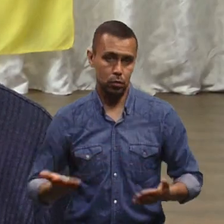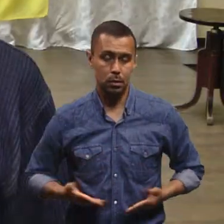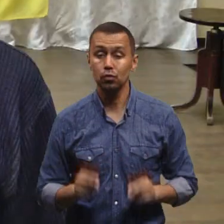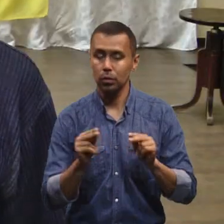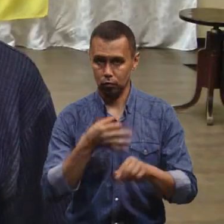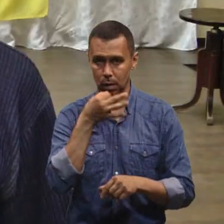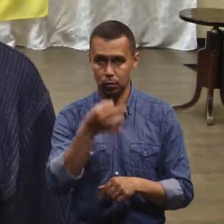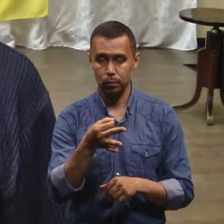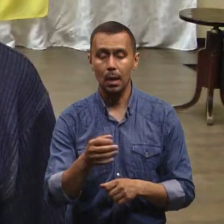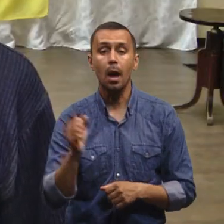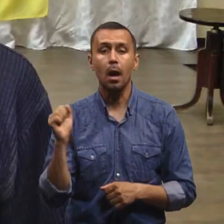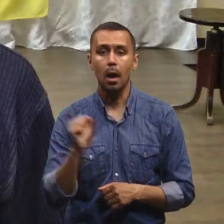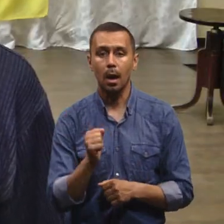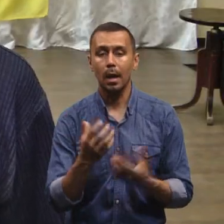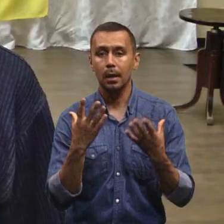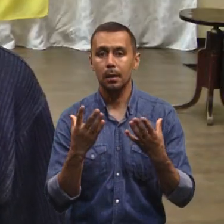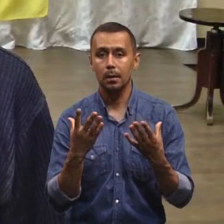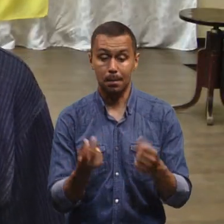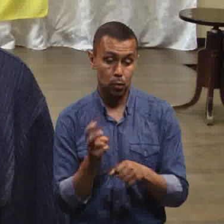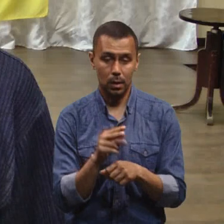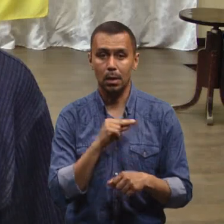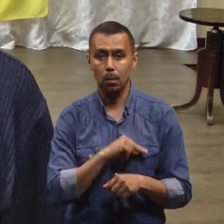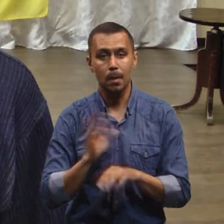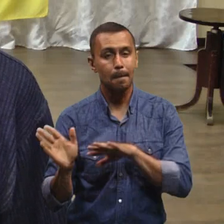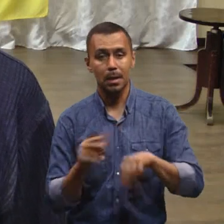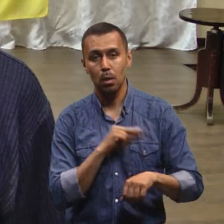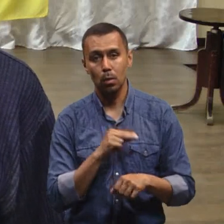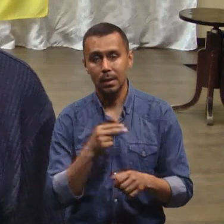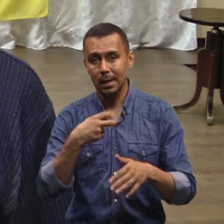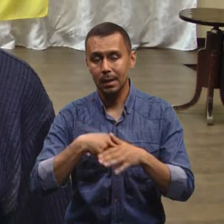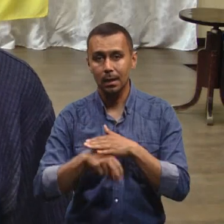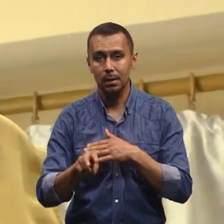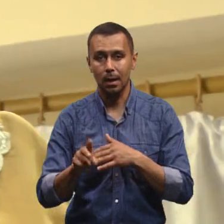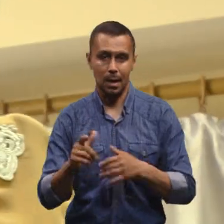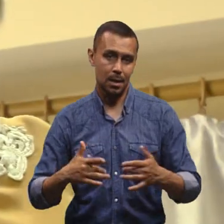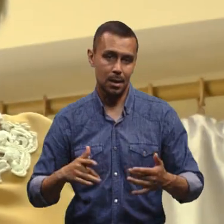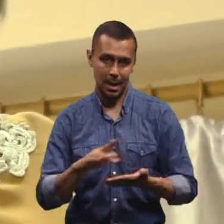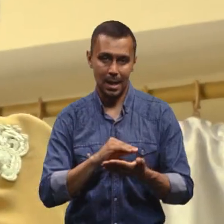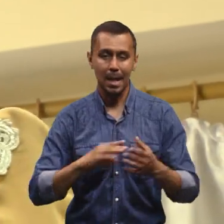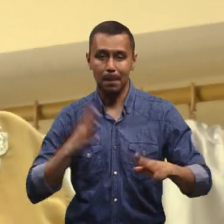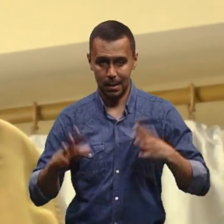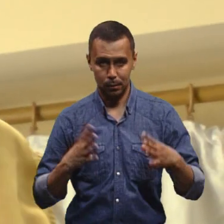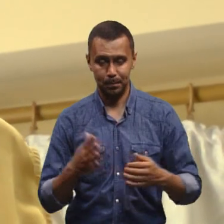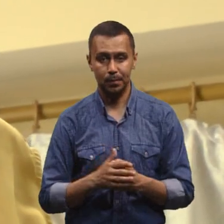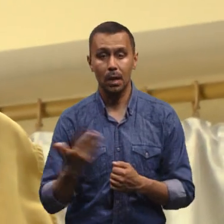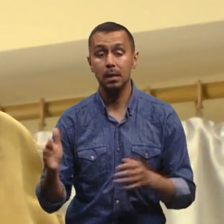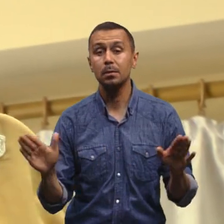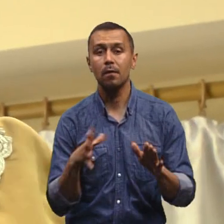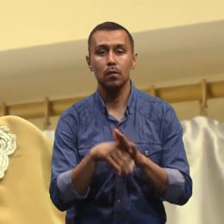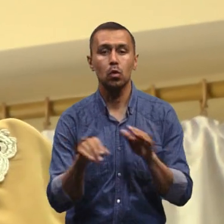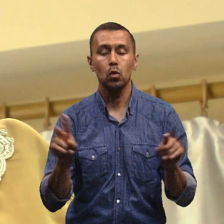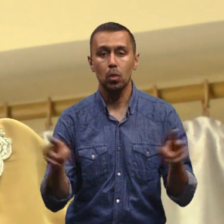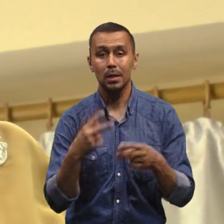Чесно кажу. А в день приходиш на роботу, ще після роботи йдеш на репетицію. Валентина Фоменко співає в клубі